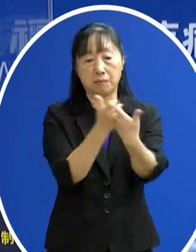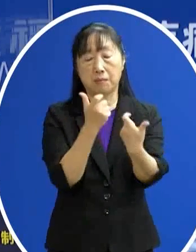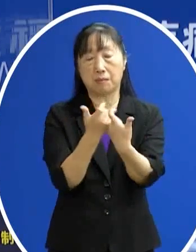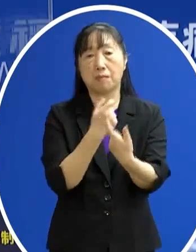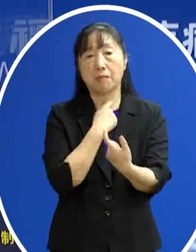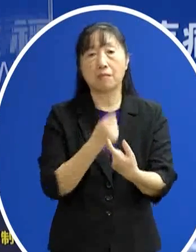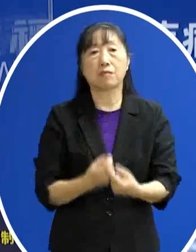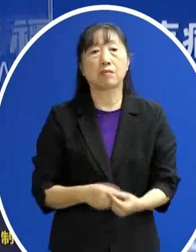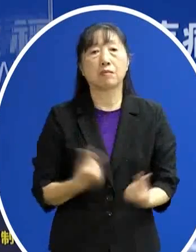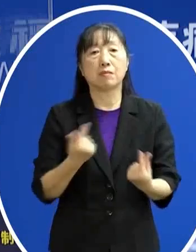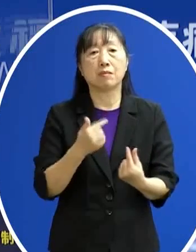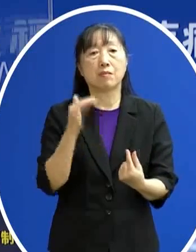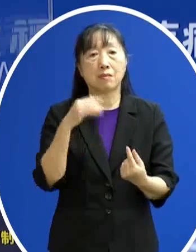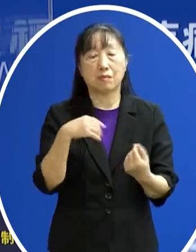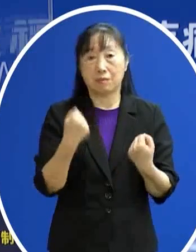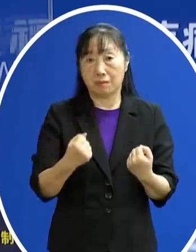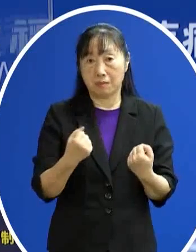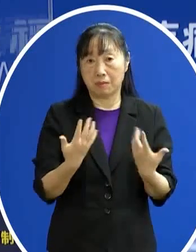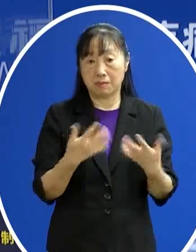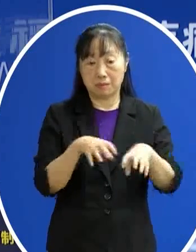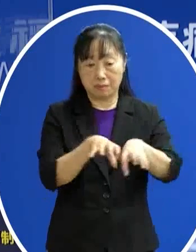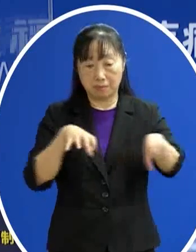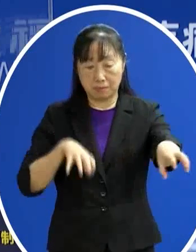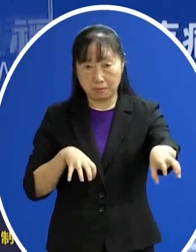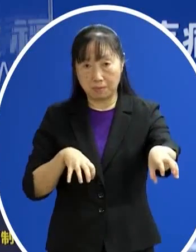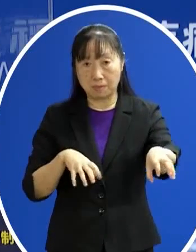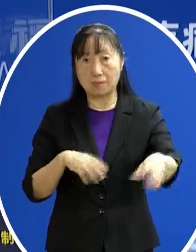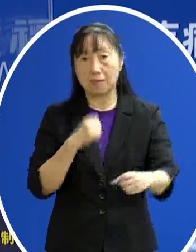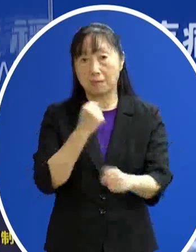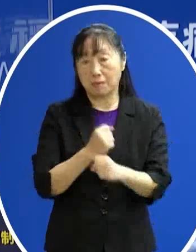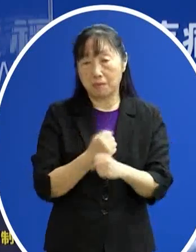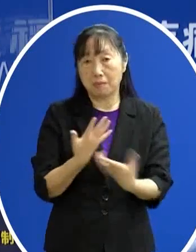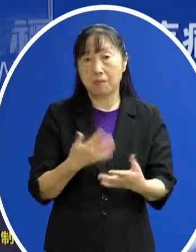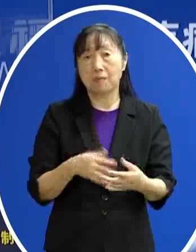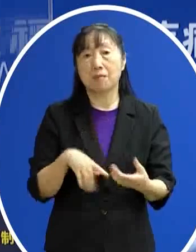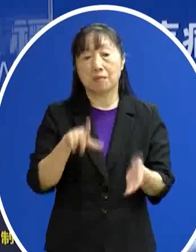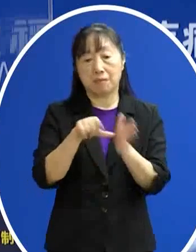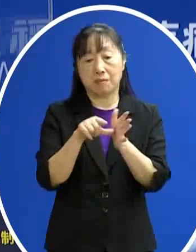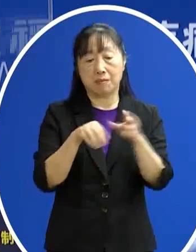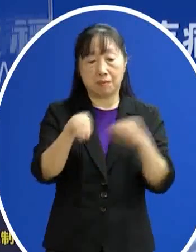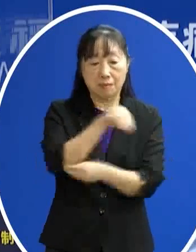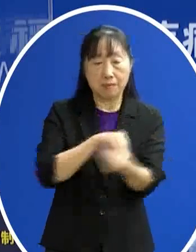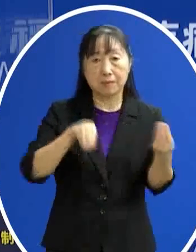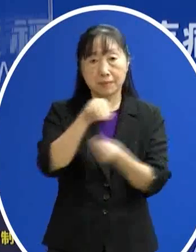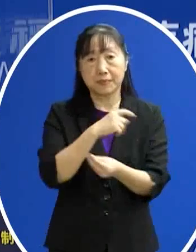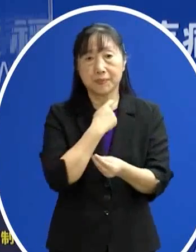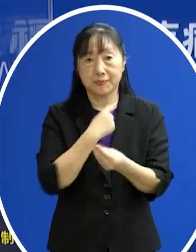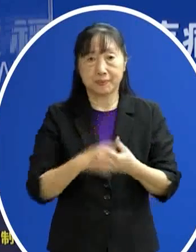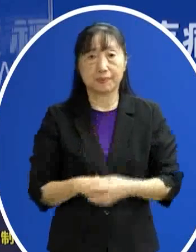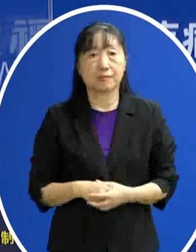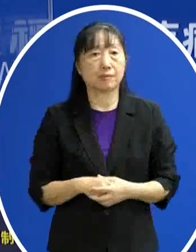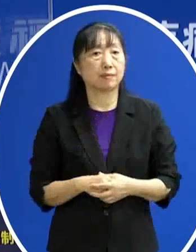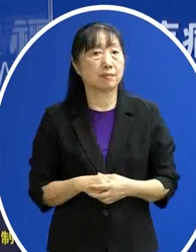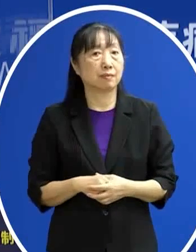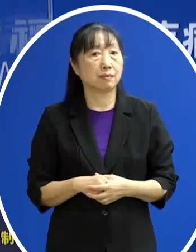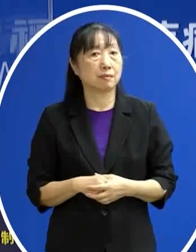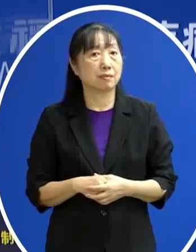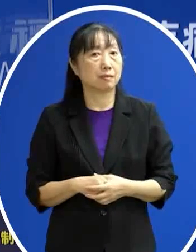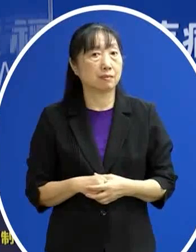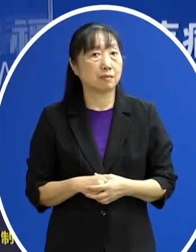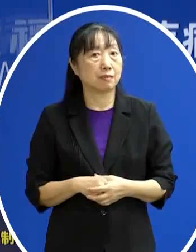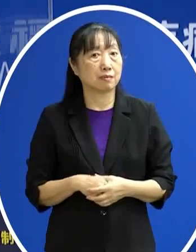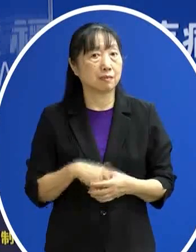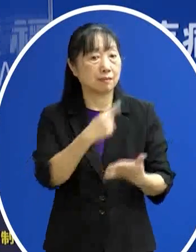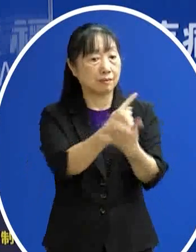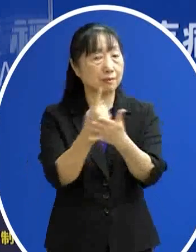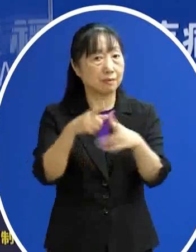如异地或远距办公，弹性时间的上班。那各个